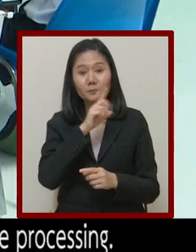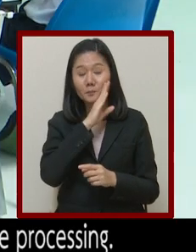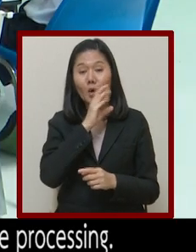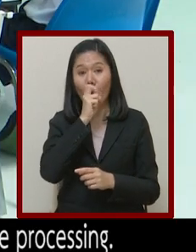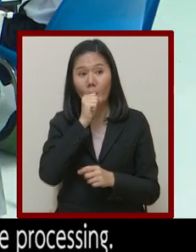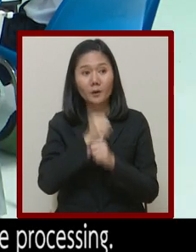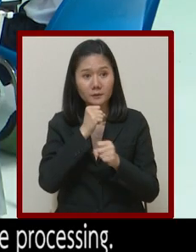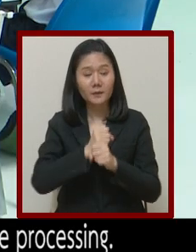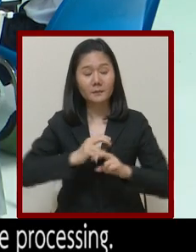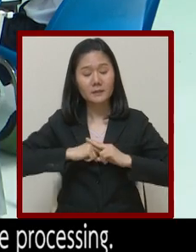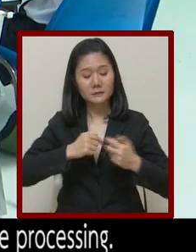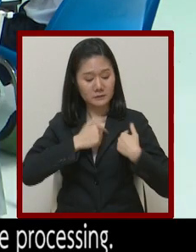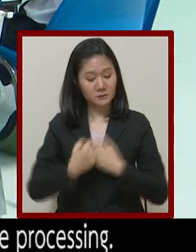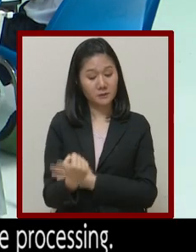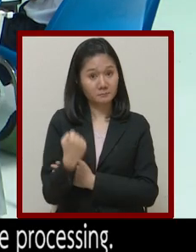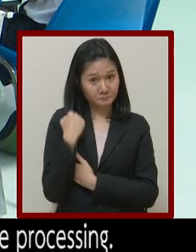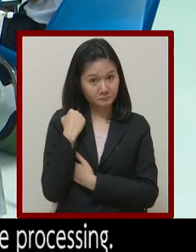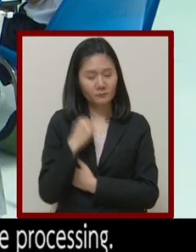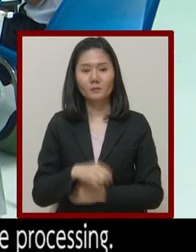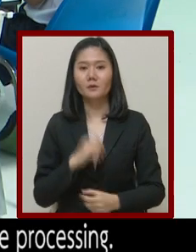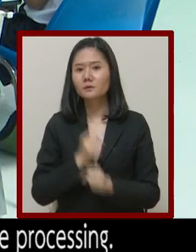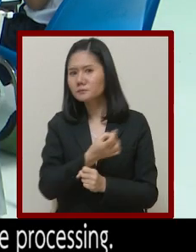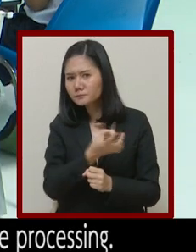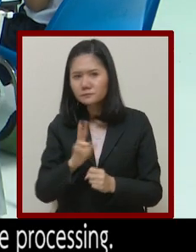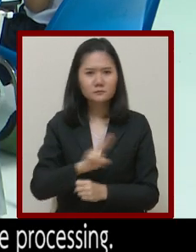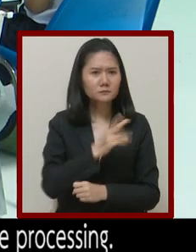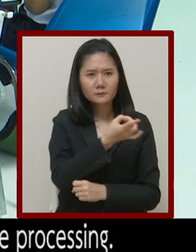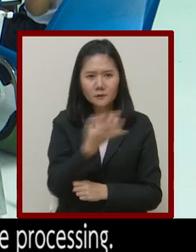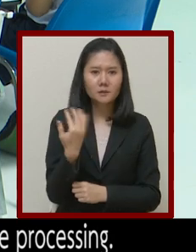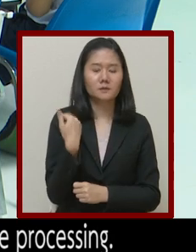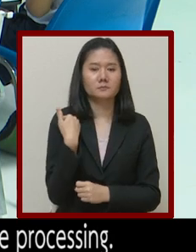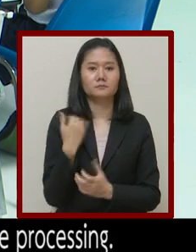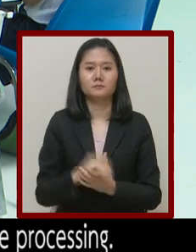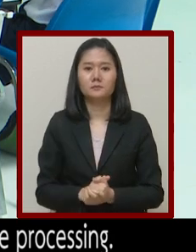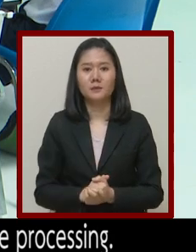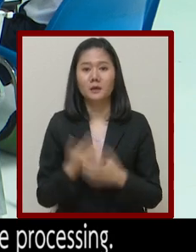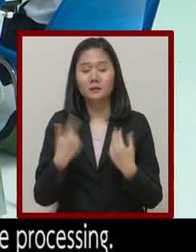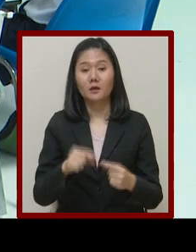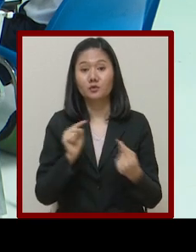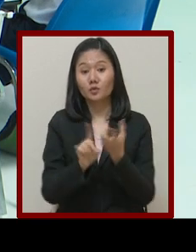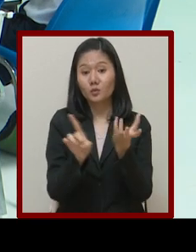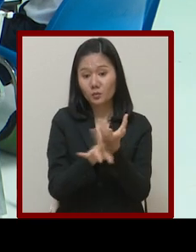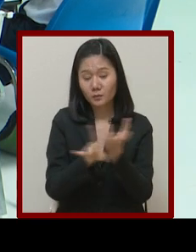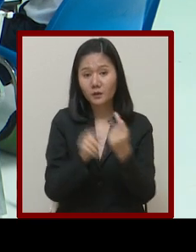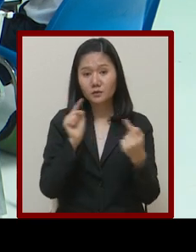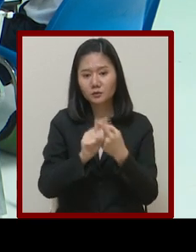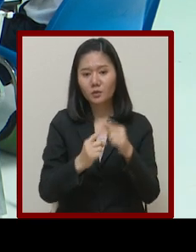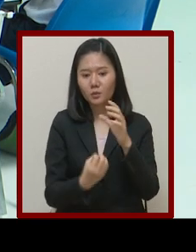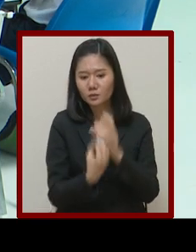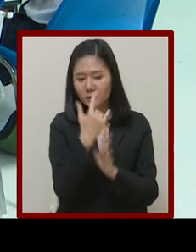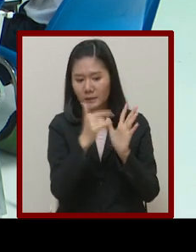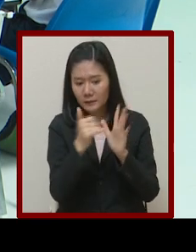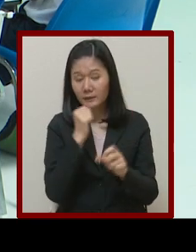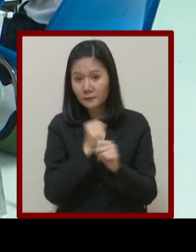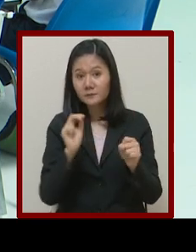ำเองเนี่ยเราก็จะมีความมั่นใจมากขึ้นว่าเขาทำอะไรเขาใช้อะไรบ้างในเป็นส่วนประกอบแล้วก็สรรพคุณของสมุนไพรแต่ละตัว